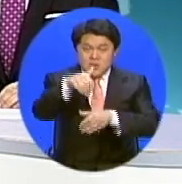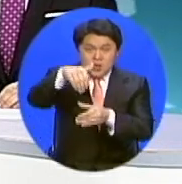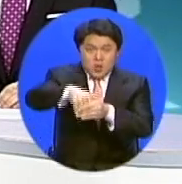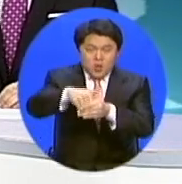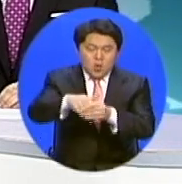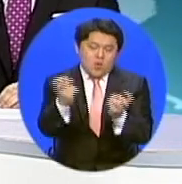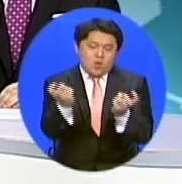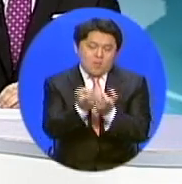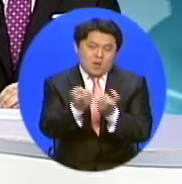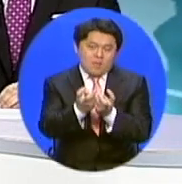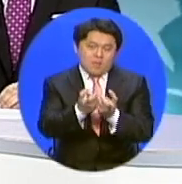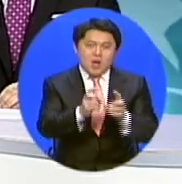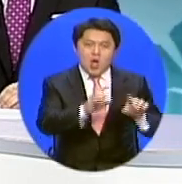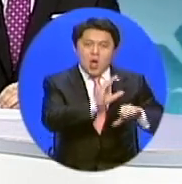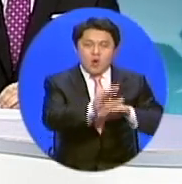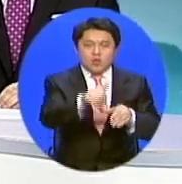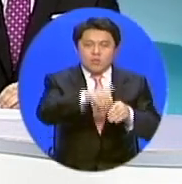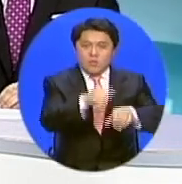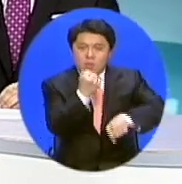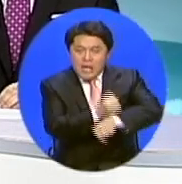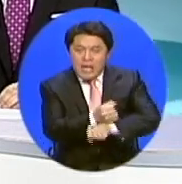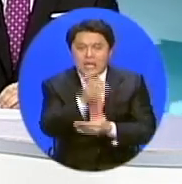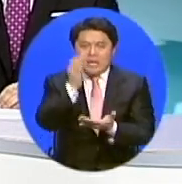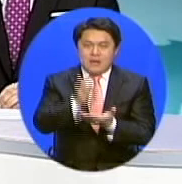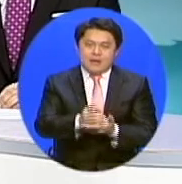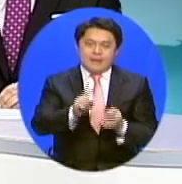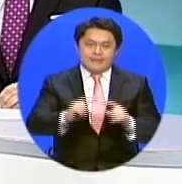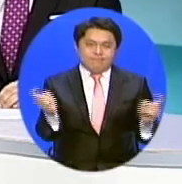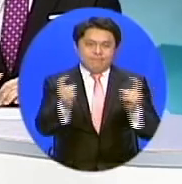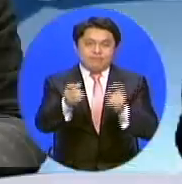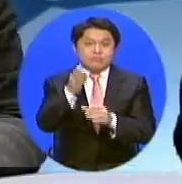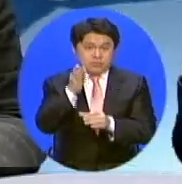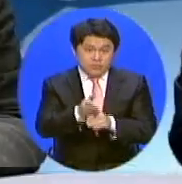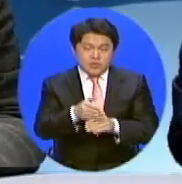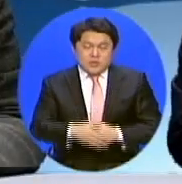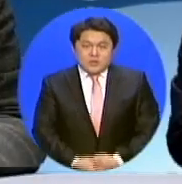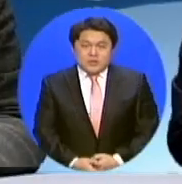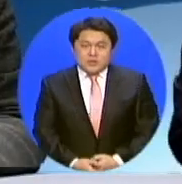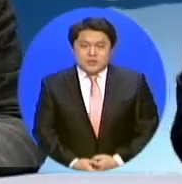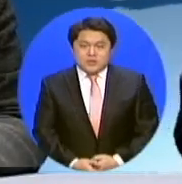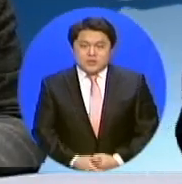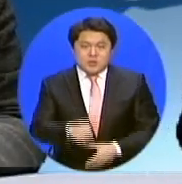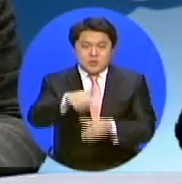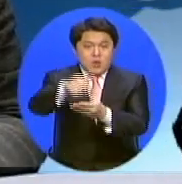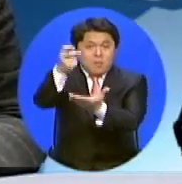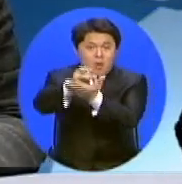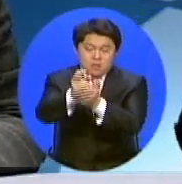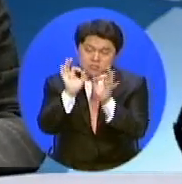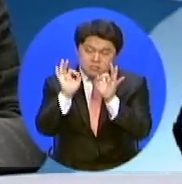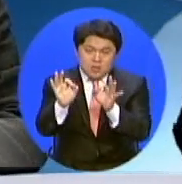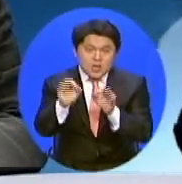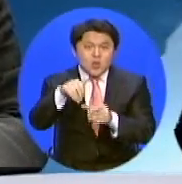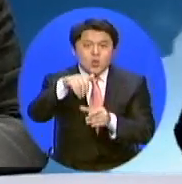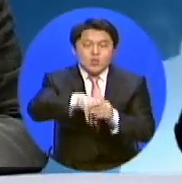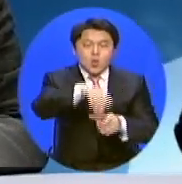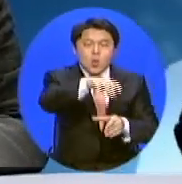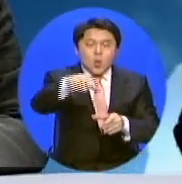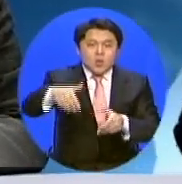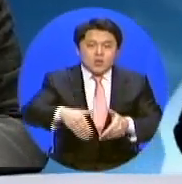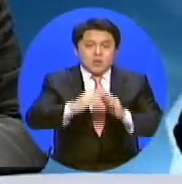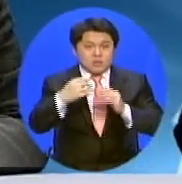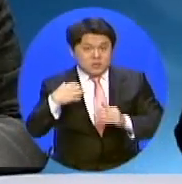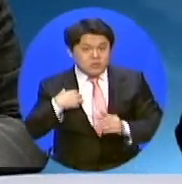선거 네. 방법에 전자투표를 실시할 것이냐 마느냐를 두고 논란이 좀 있었습니다. 네. 일단 그 선거 규정에 따르면요, 이 투표소 설치는